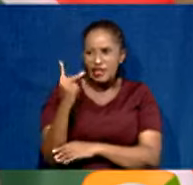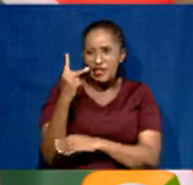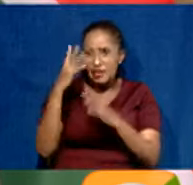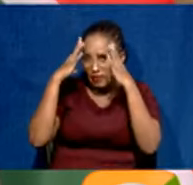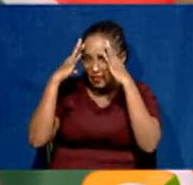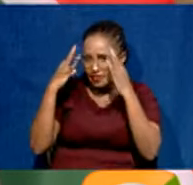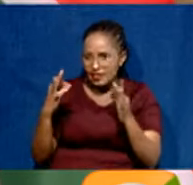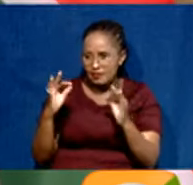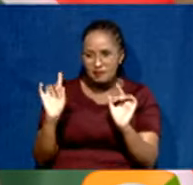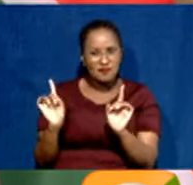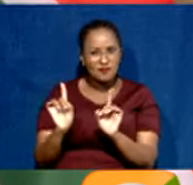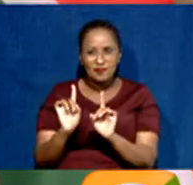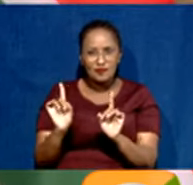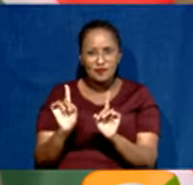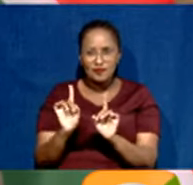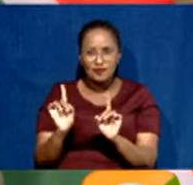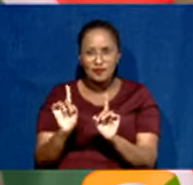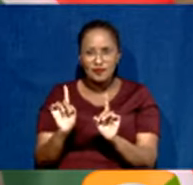inaamua.